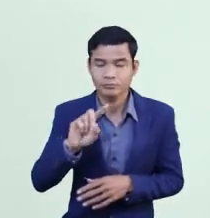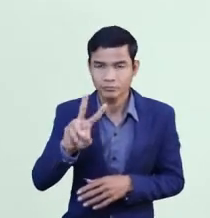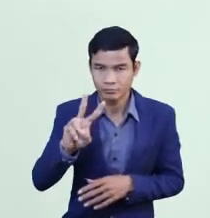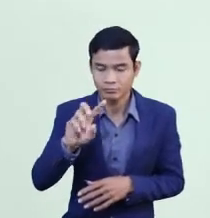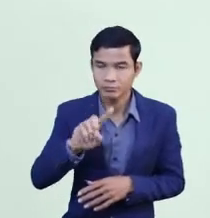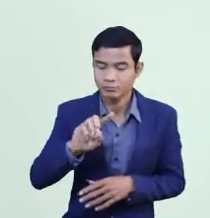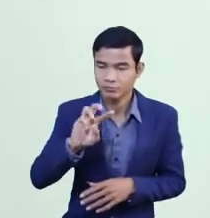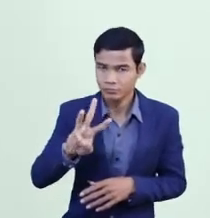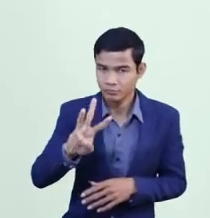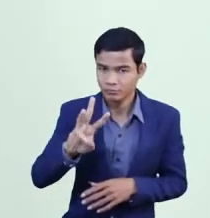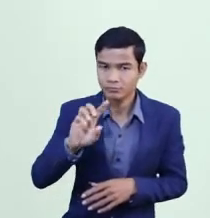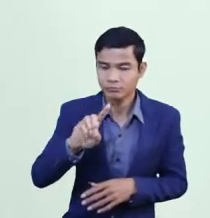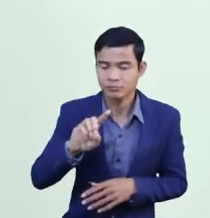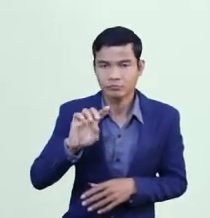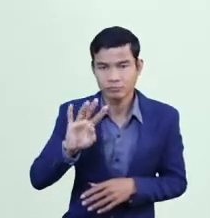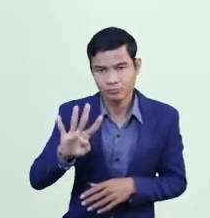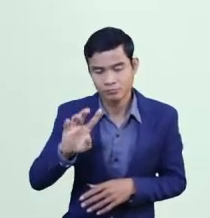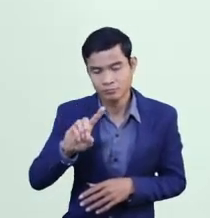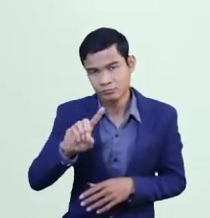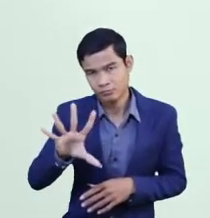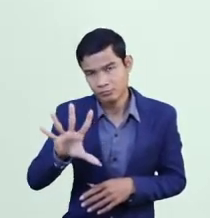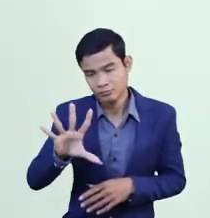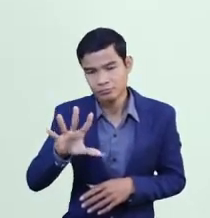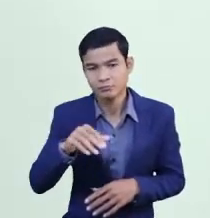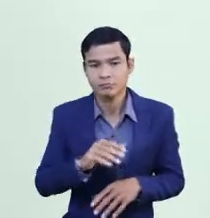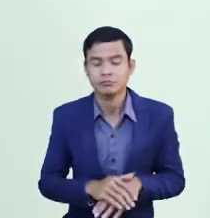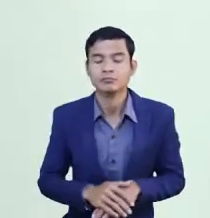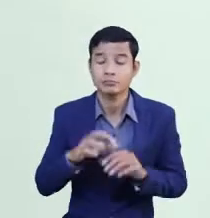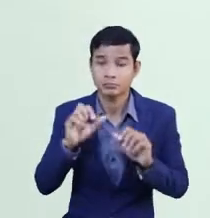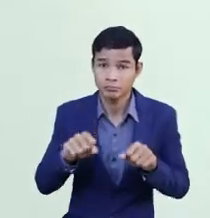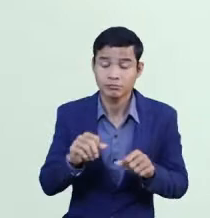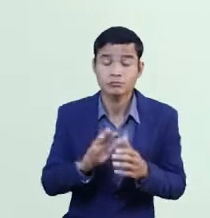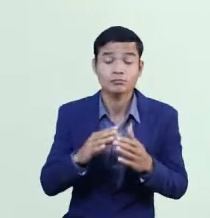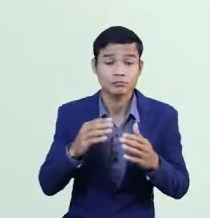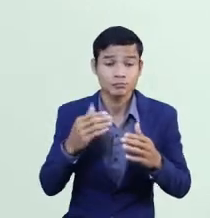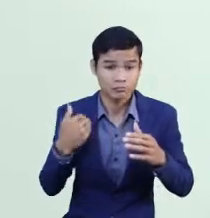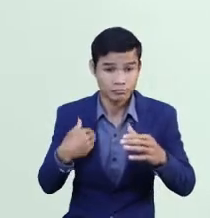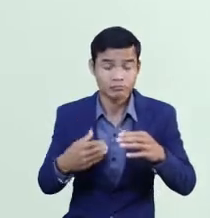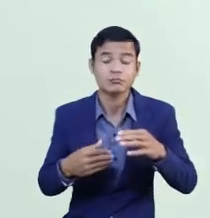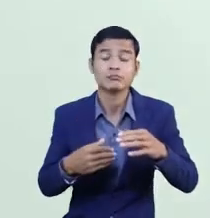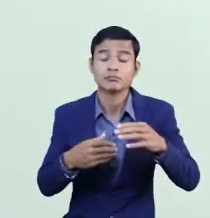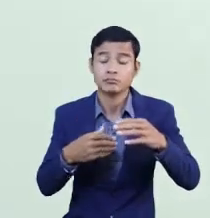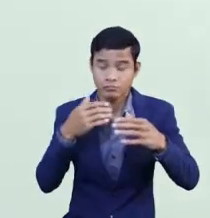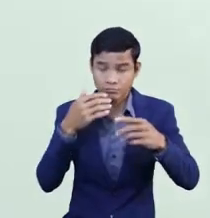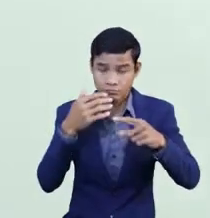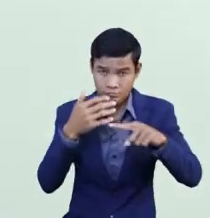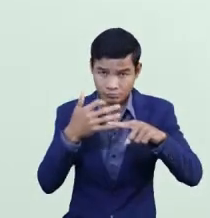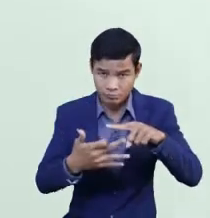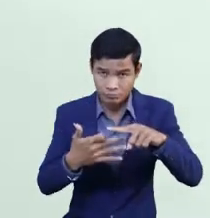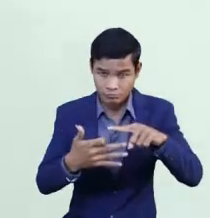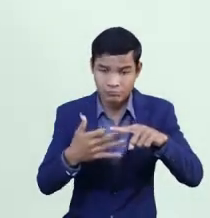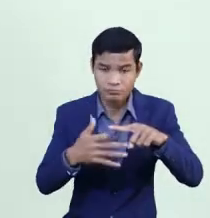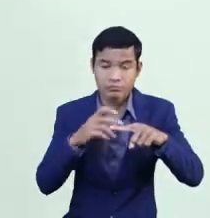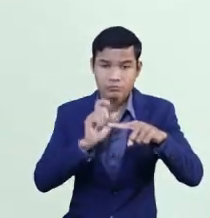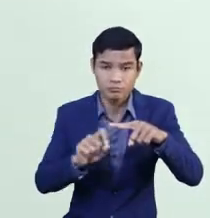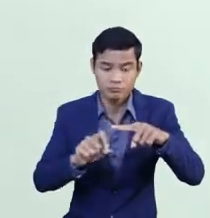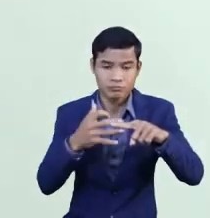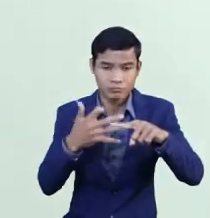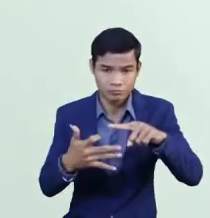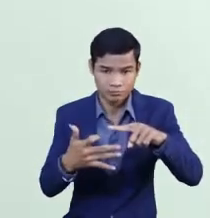11 12 13 14 15ចាគឺឃើញចំនួន5 8អញ្ចឹងយើងនៅសល់